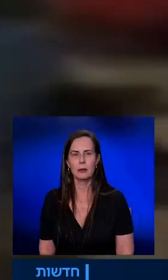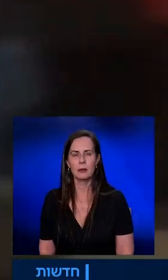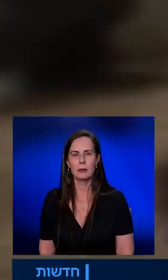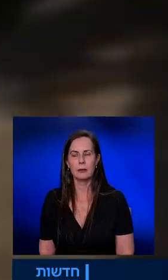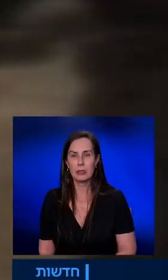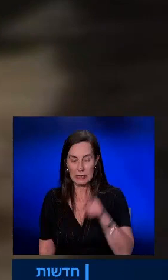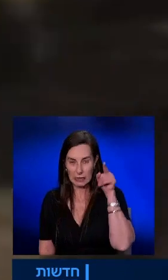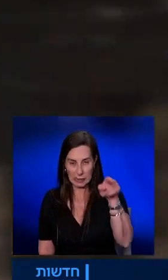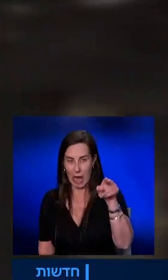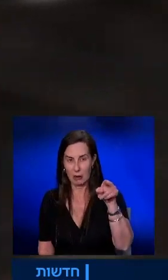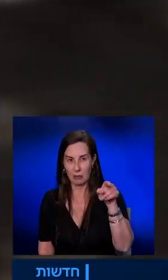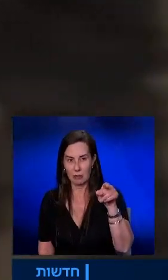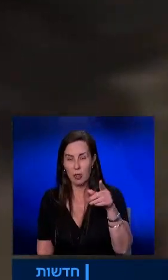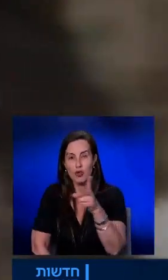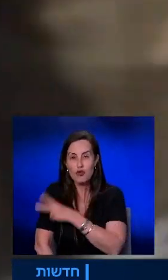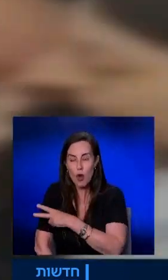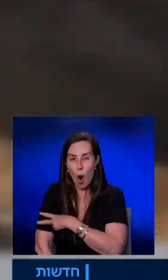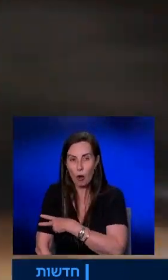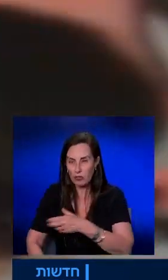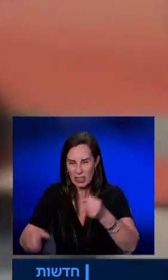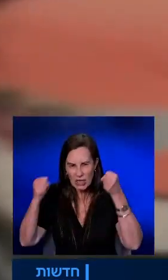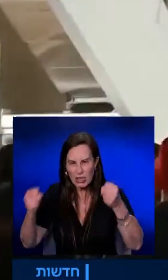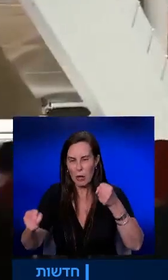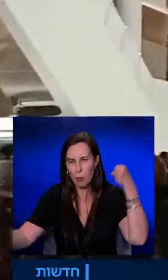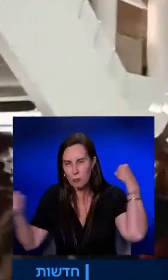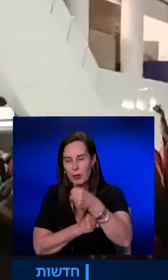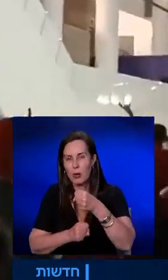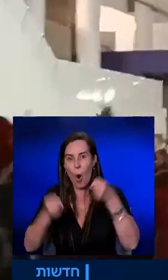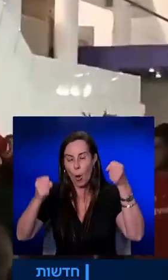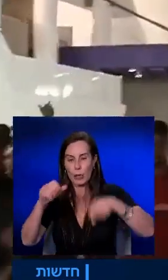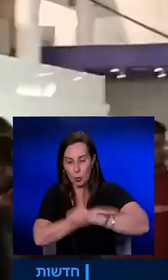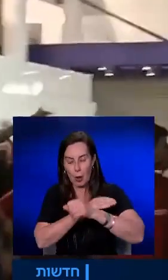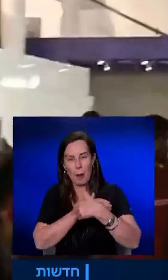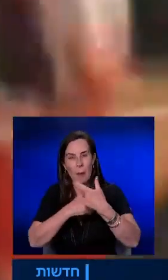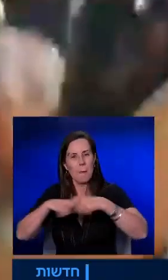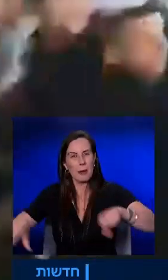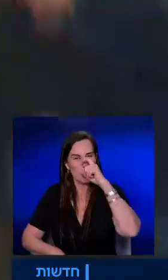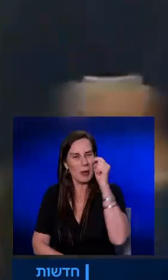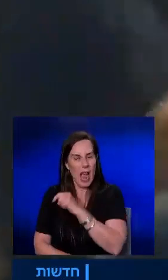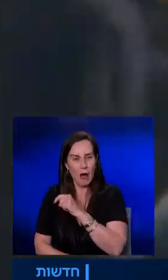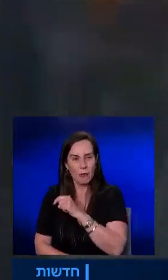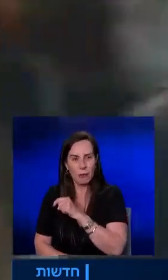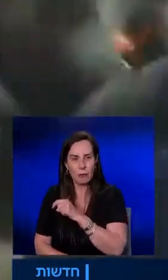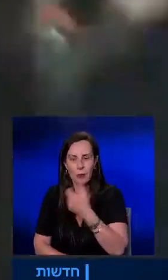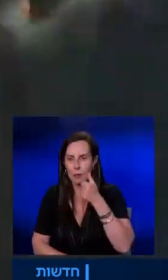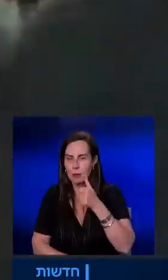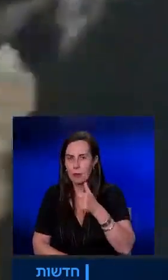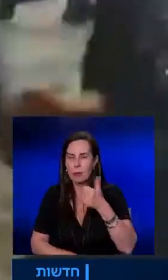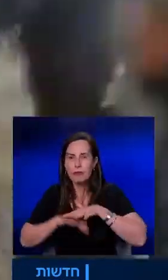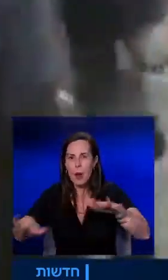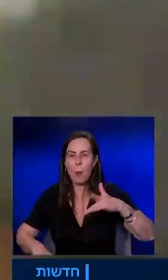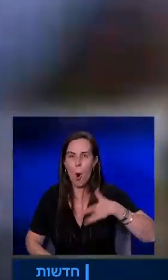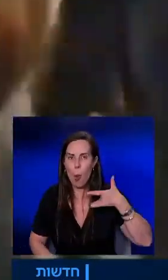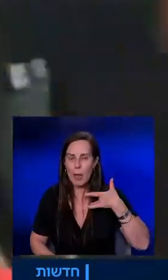התמונות הללו. כששוטרים אוחזים באלימות באוהדי כדורגל מחוץ לאצטדיון בלומפילד אמש, שתפו את קבוצות הוואטסאפ ואת